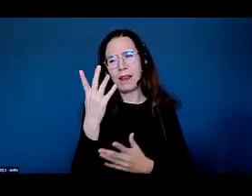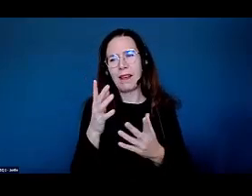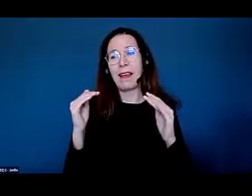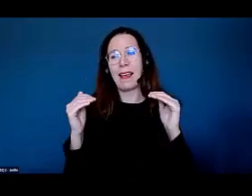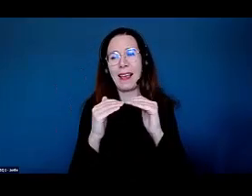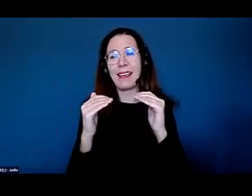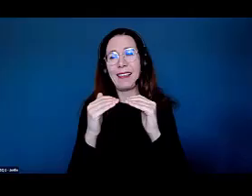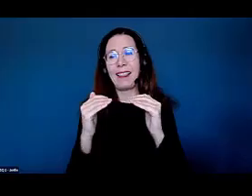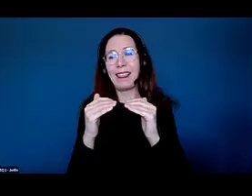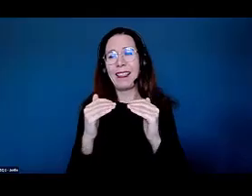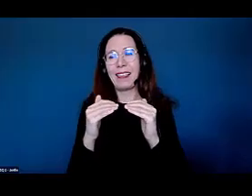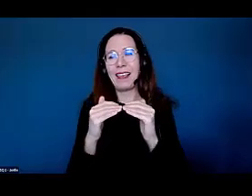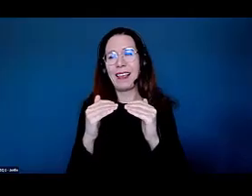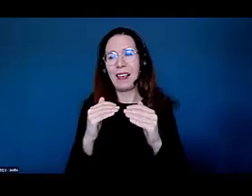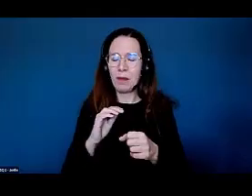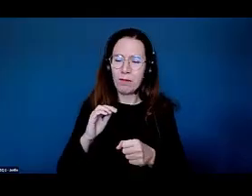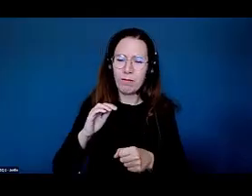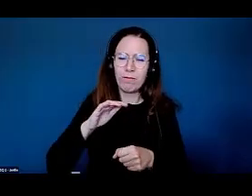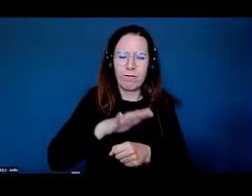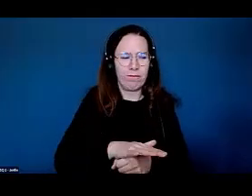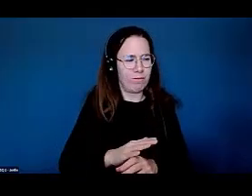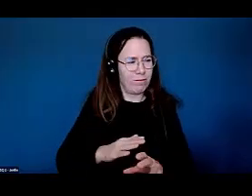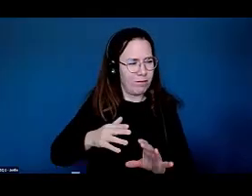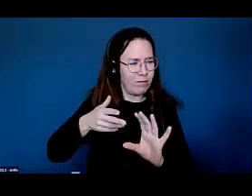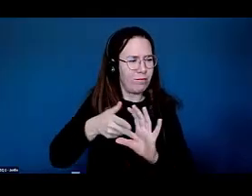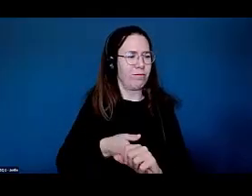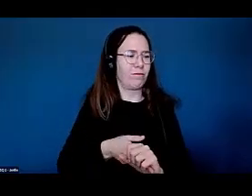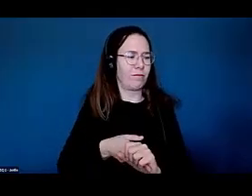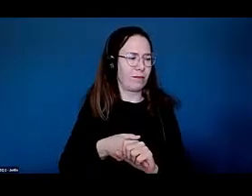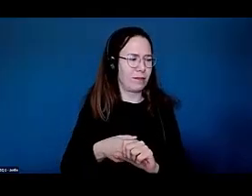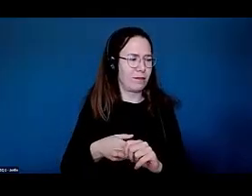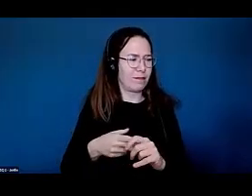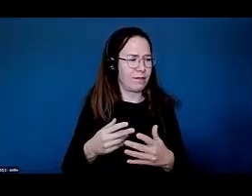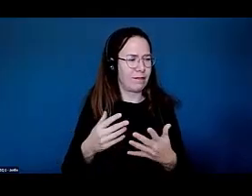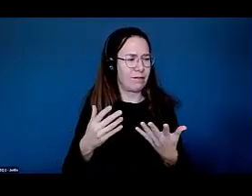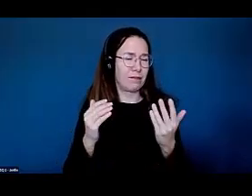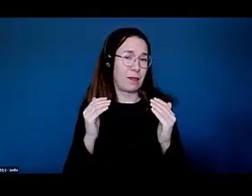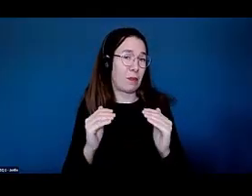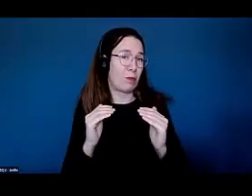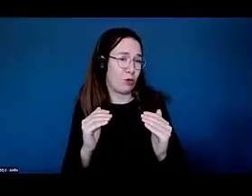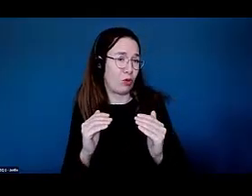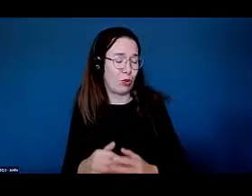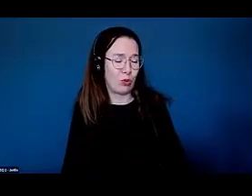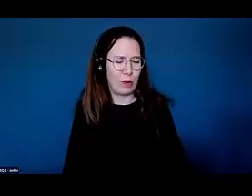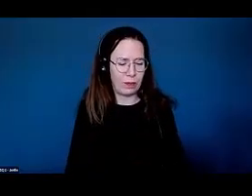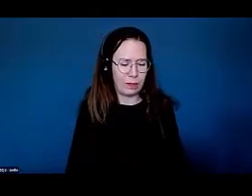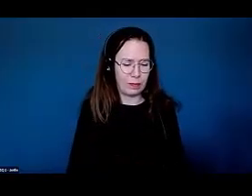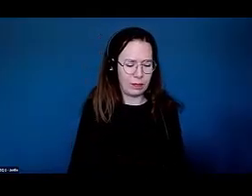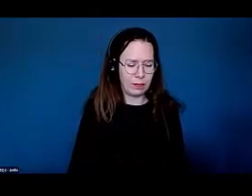compris que l'équité et l'engagement, en fait, sont la même chose.